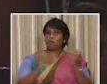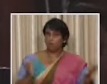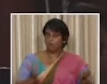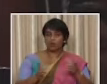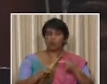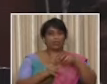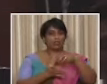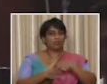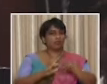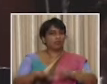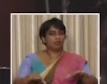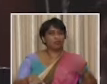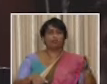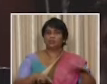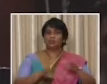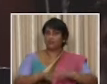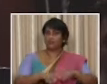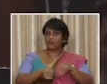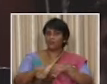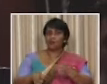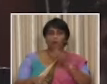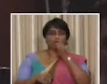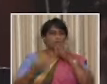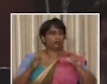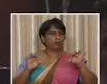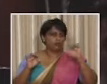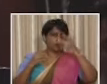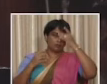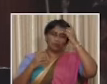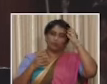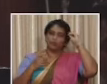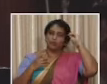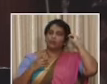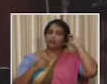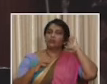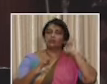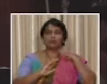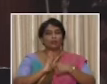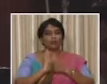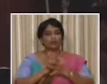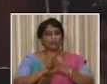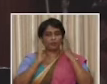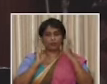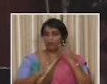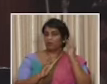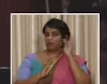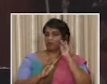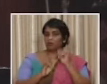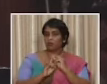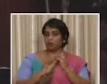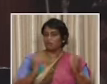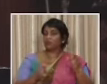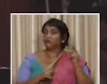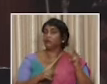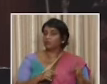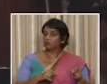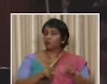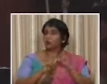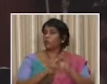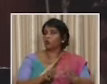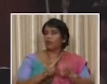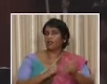දරුවන්ට ගොවියන්ගේ දරුවන්ට මන්ද පෝෂණය ලංකාවේ වැඩිම වාර්තා වෙන්නේ පොළොන්නරුව වෙන්න මේක මේ මෙහෙම උනේ